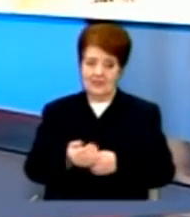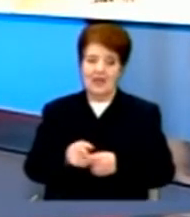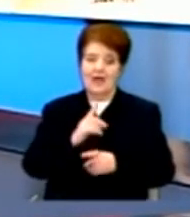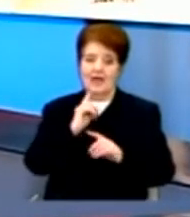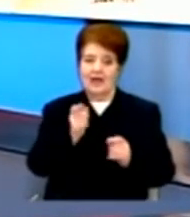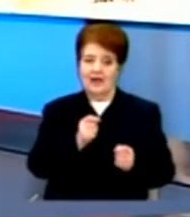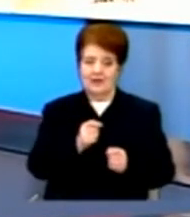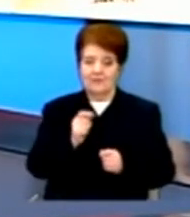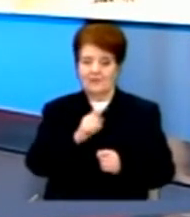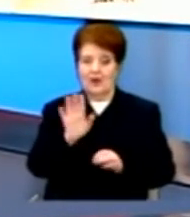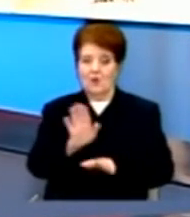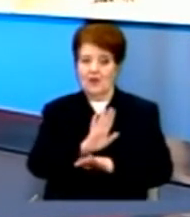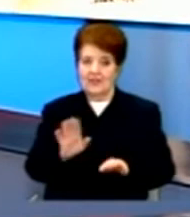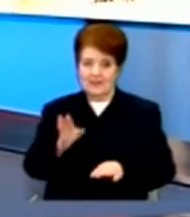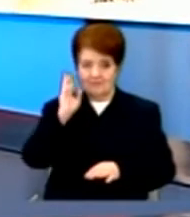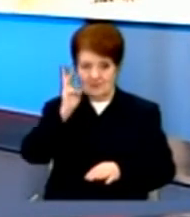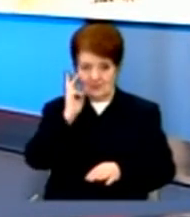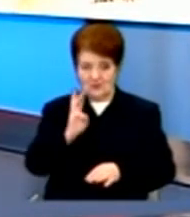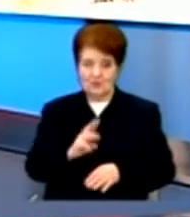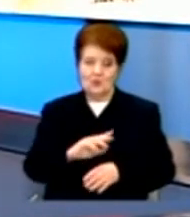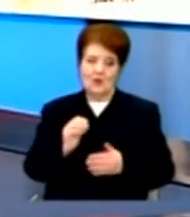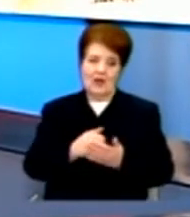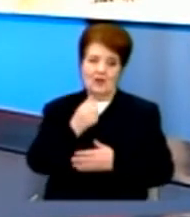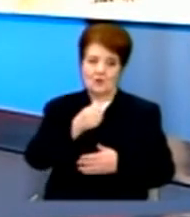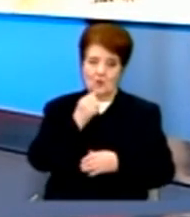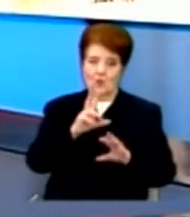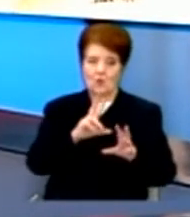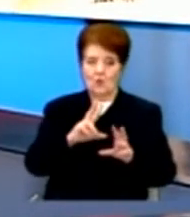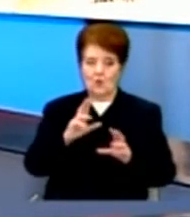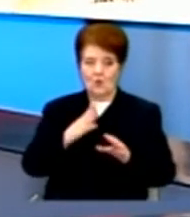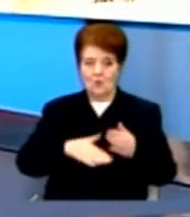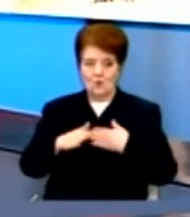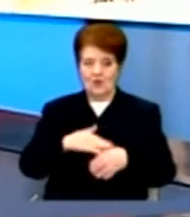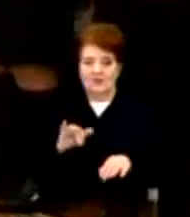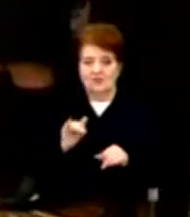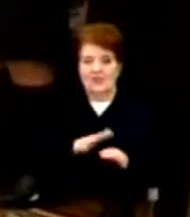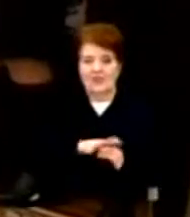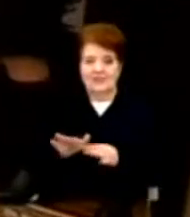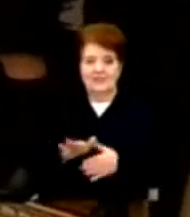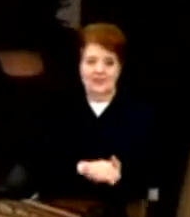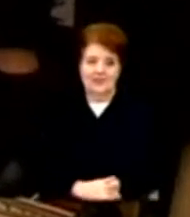colindat pe angajații misiunii diplomatice și le-au urat un an nou cu bucurii și realizări.